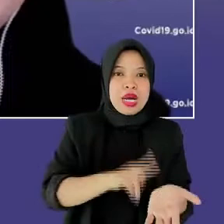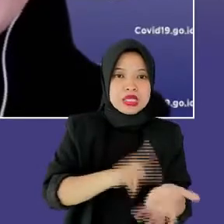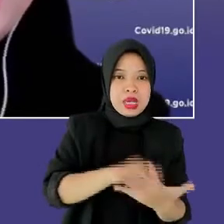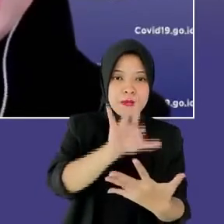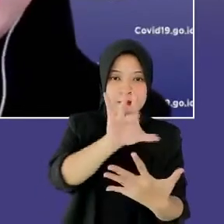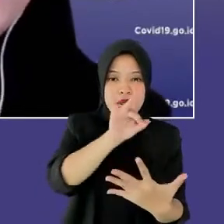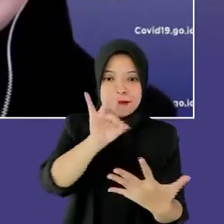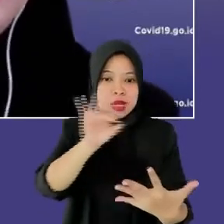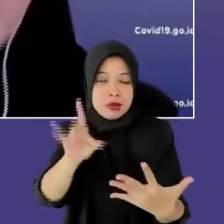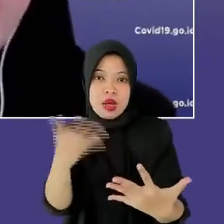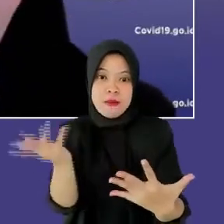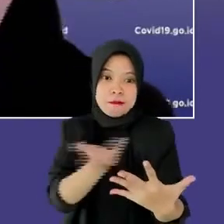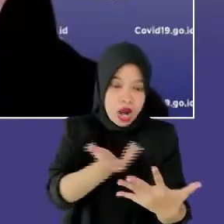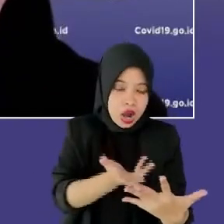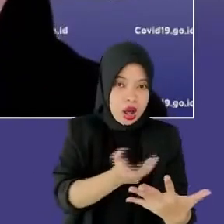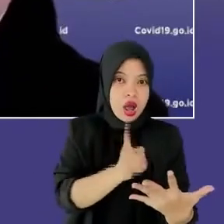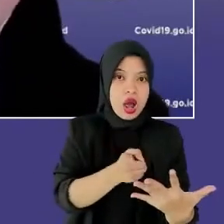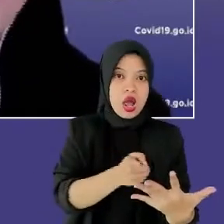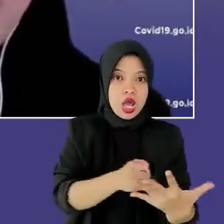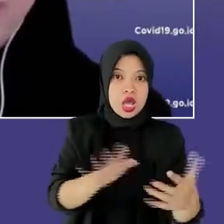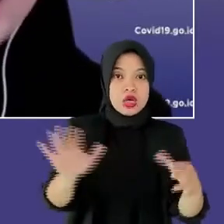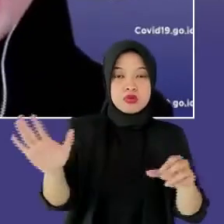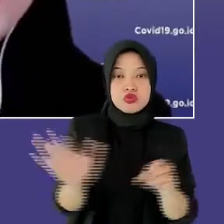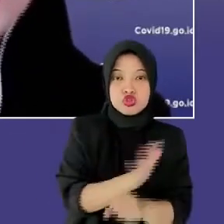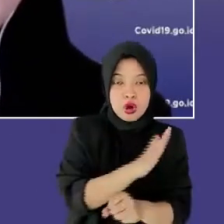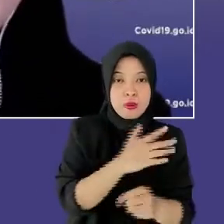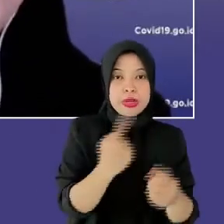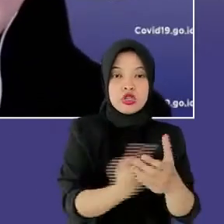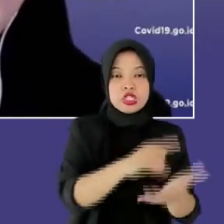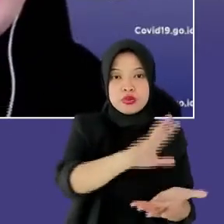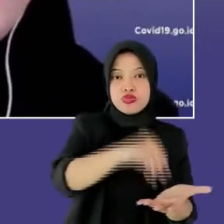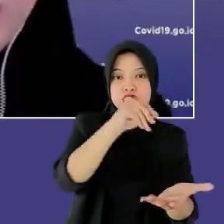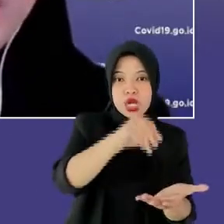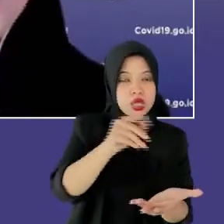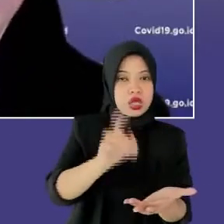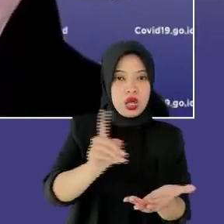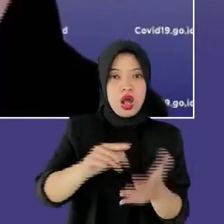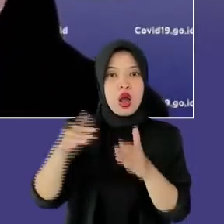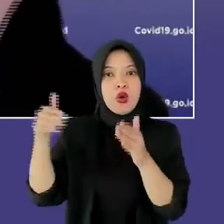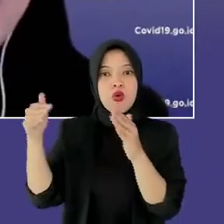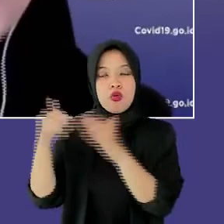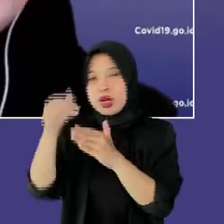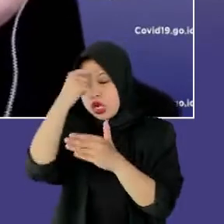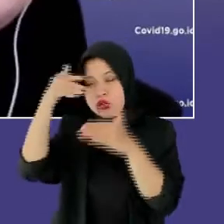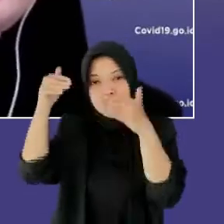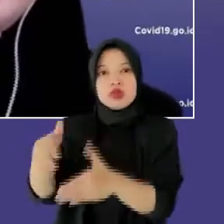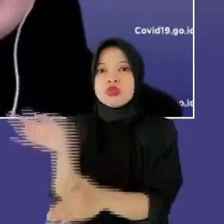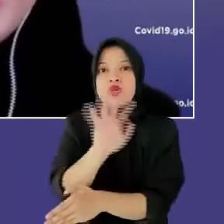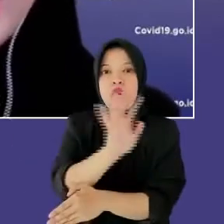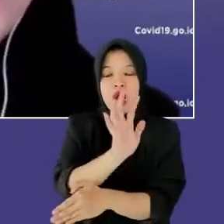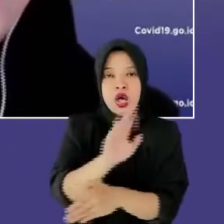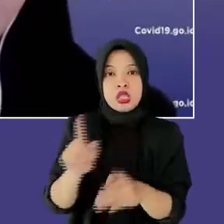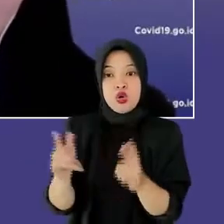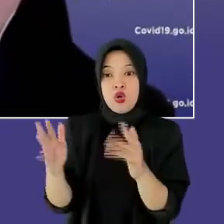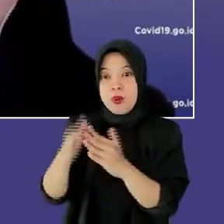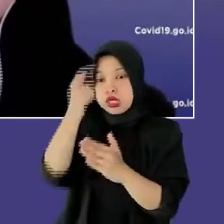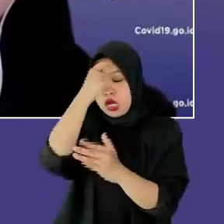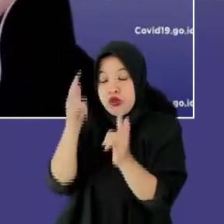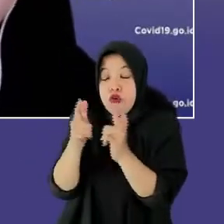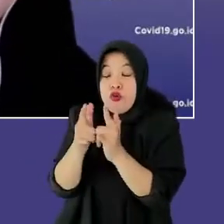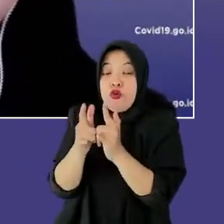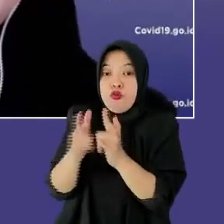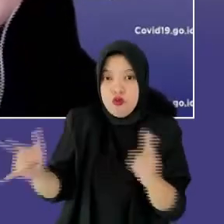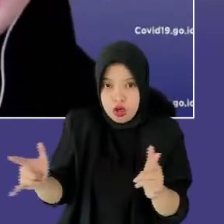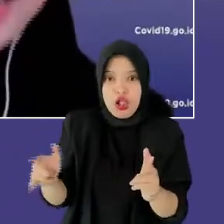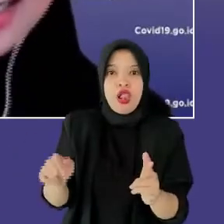pasien mana-mana yang cukup hanya di tempat isolasi terpusat saja tanpa perlu penanganan ke rumah sakit. Kalau enggak, nanti rumah sakitnya